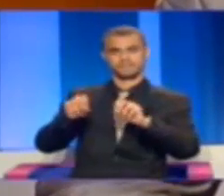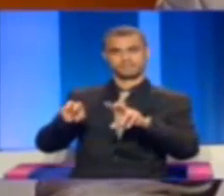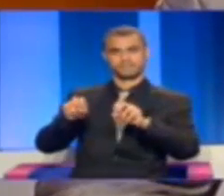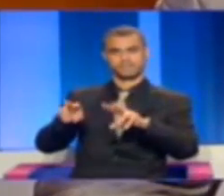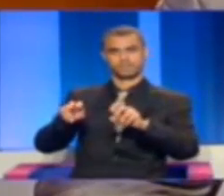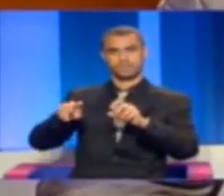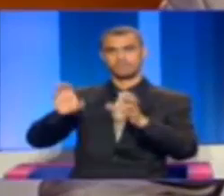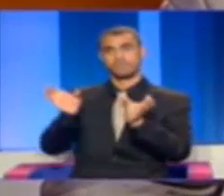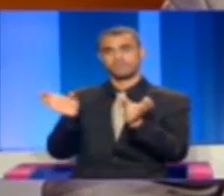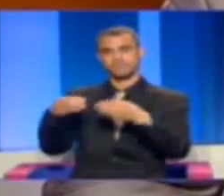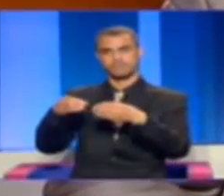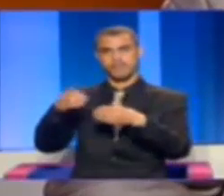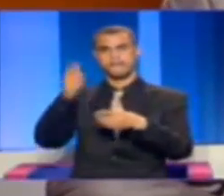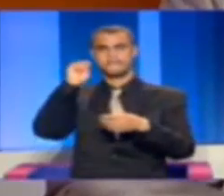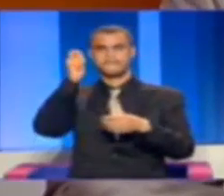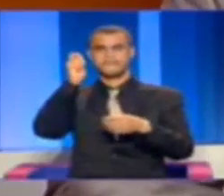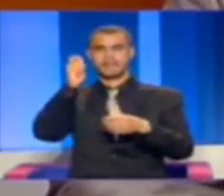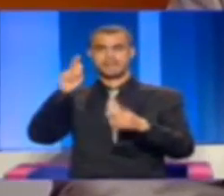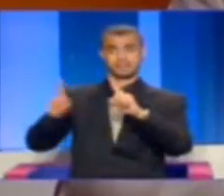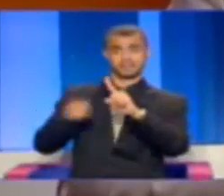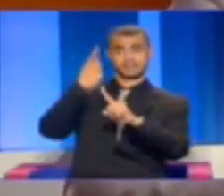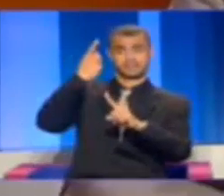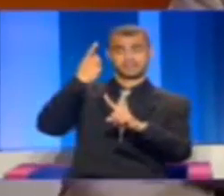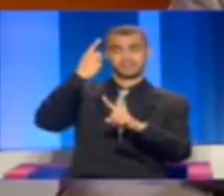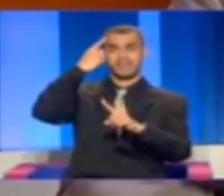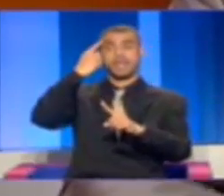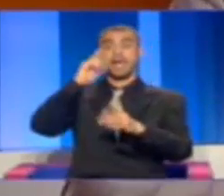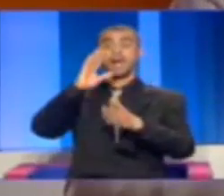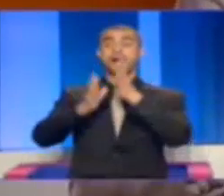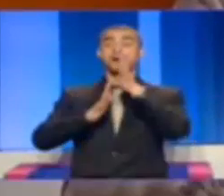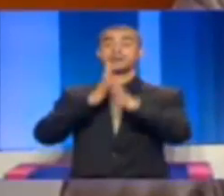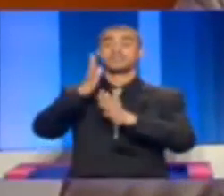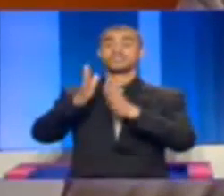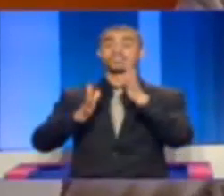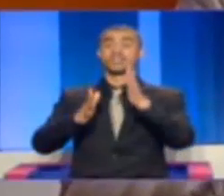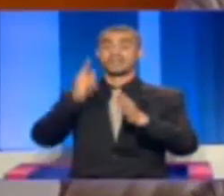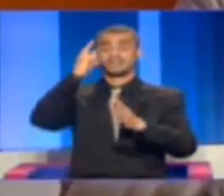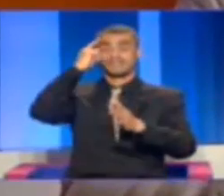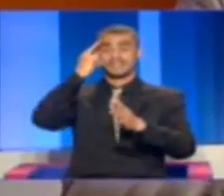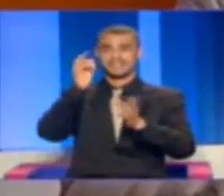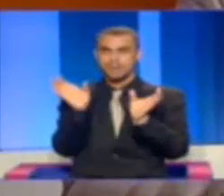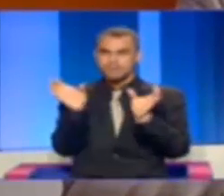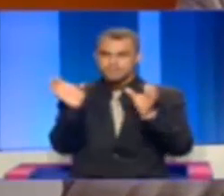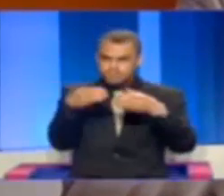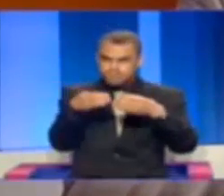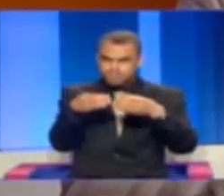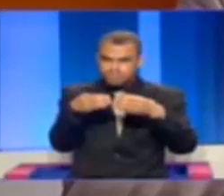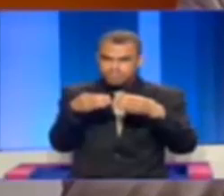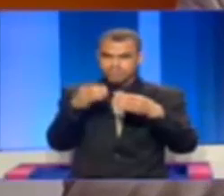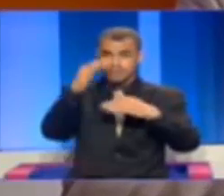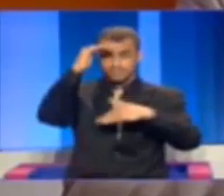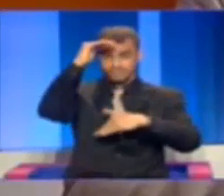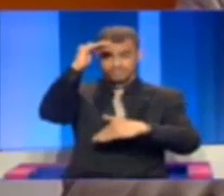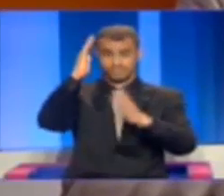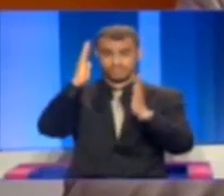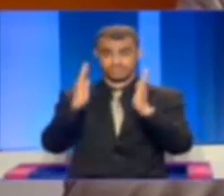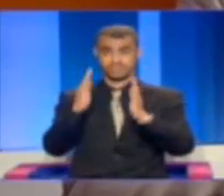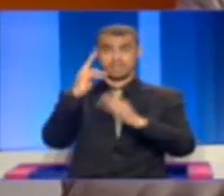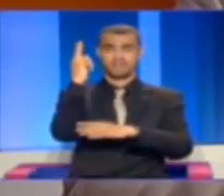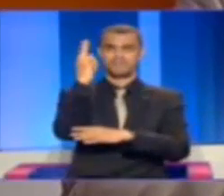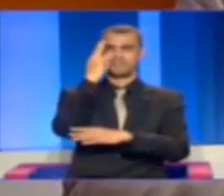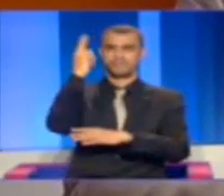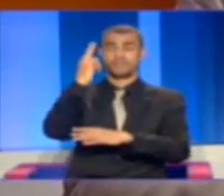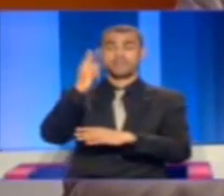بأطر مكونة كذلك. كذلك يجب مؤسسة لغة الإشارة، ويجب كذلك أن تأخذ لغة